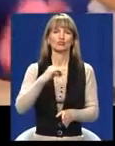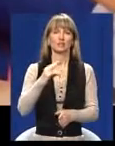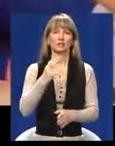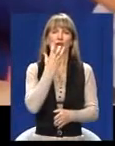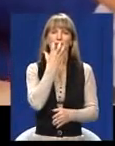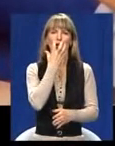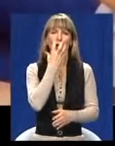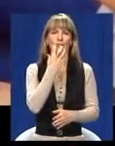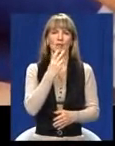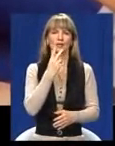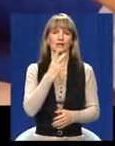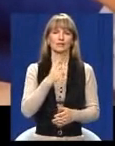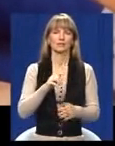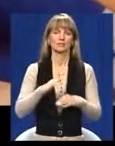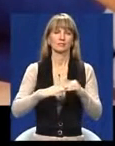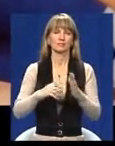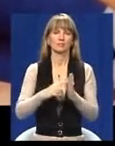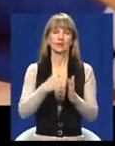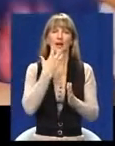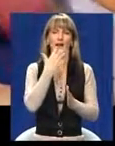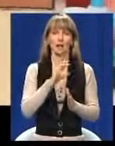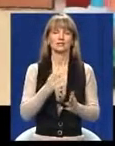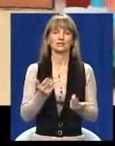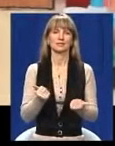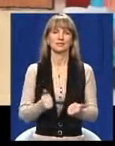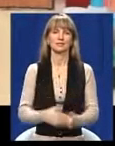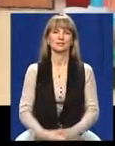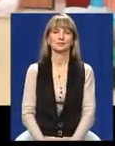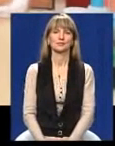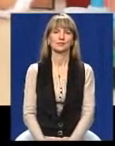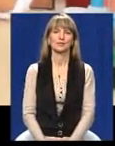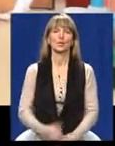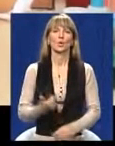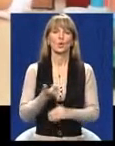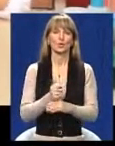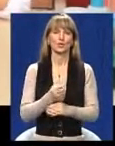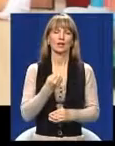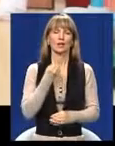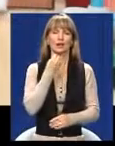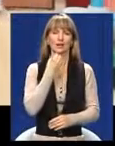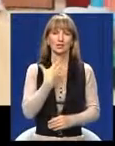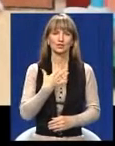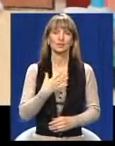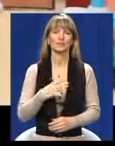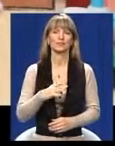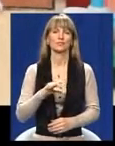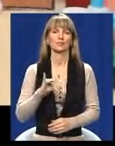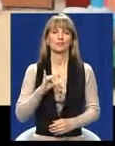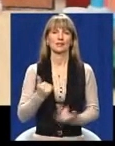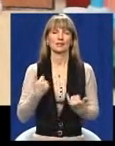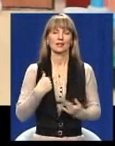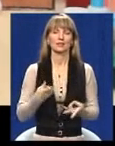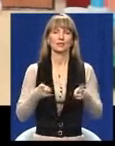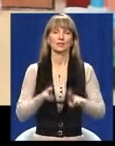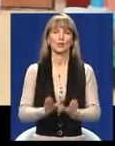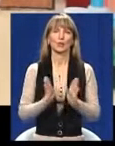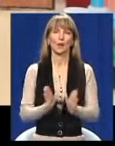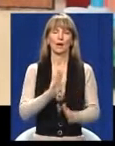пальчиком. Гаряча, правда? Так. Ну, дуже добре. Отже, тепер нам залишається